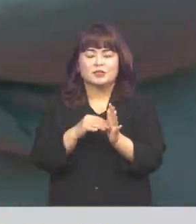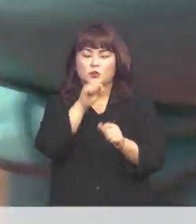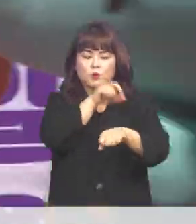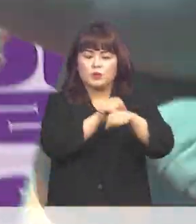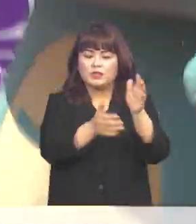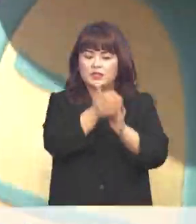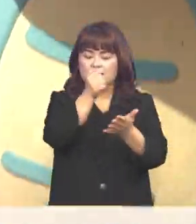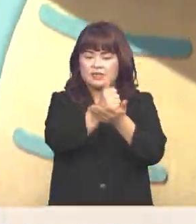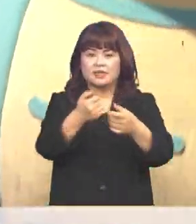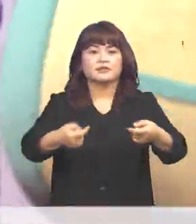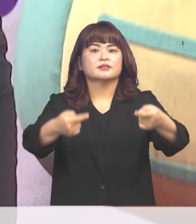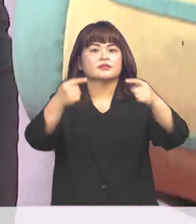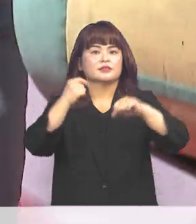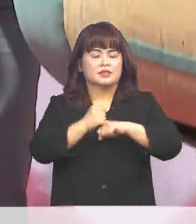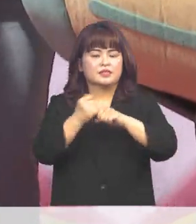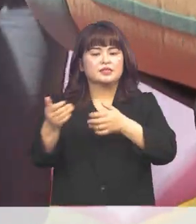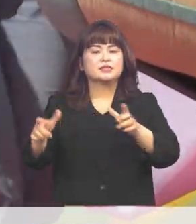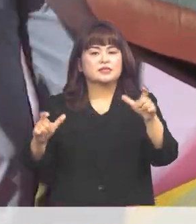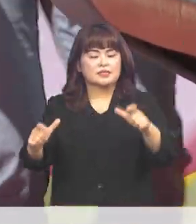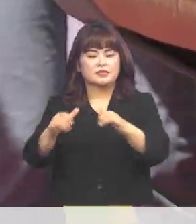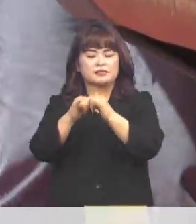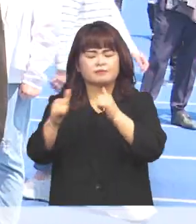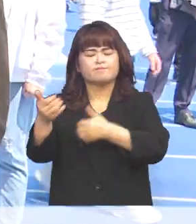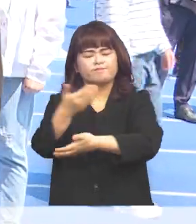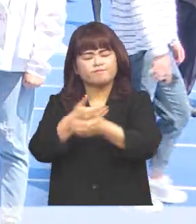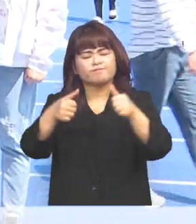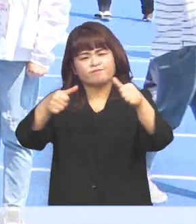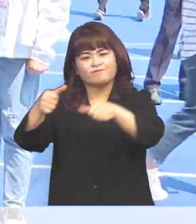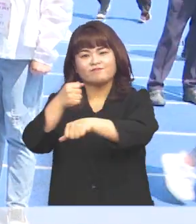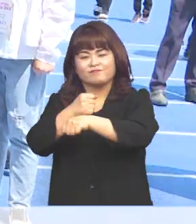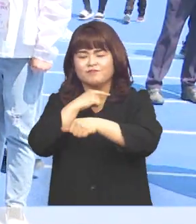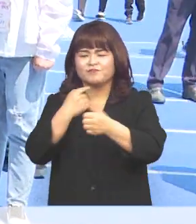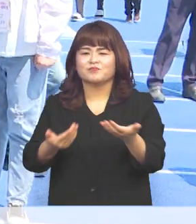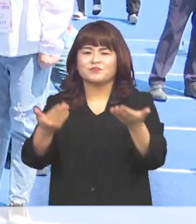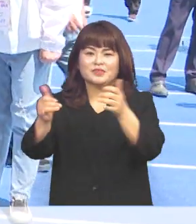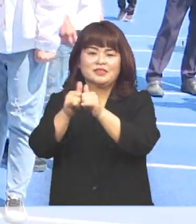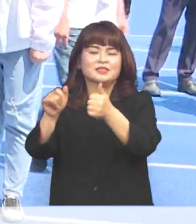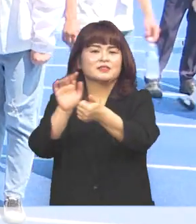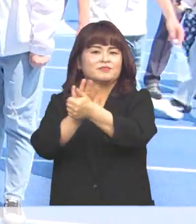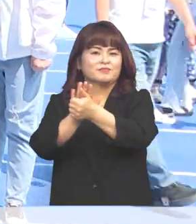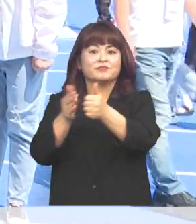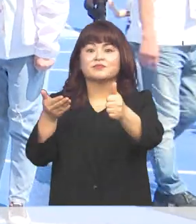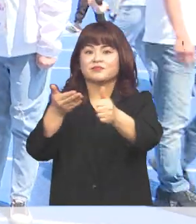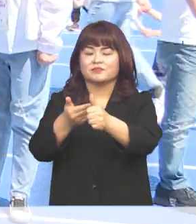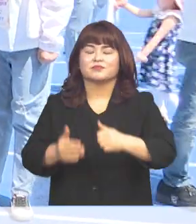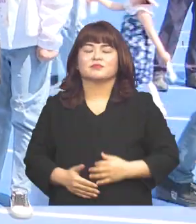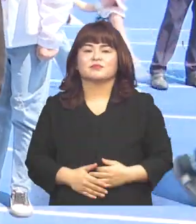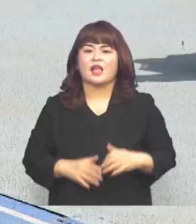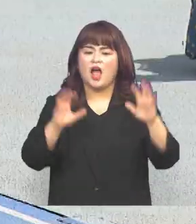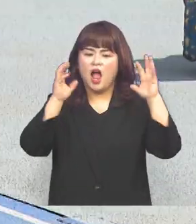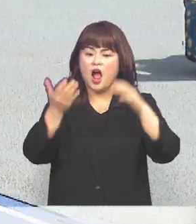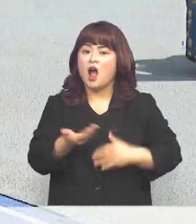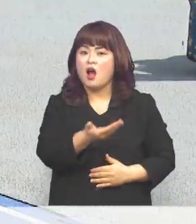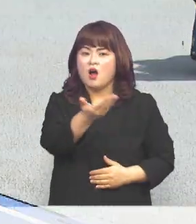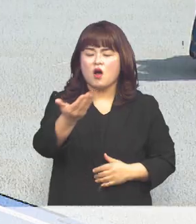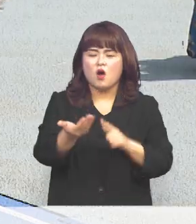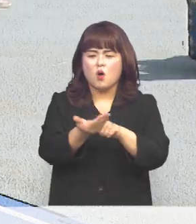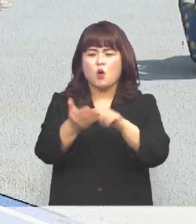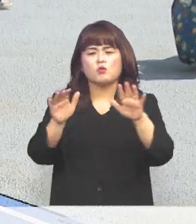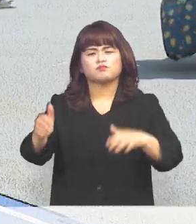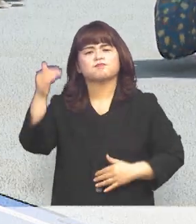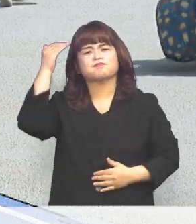이상일 용인특례시장도 참석해 시민들과 인사를 나누고 자원봉사자들을 격려했습니다. 우리 어린이